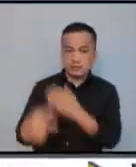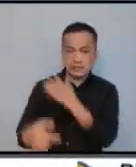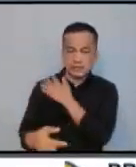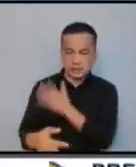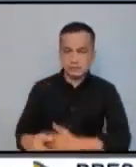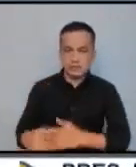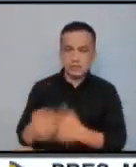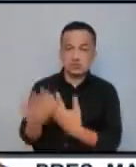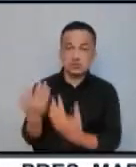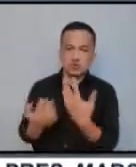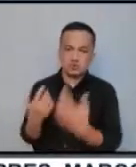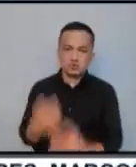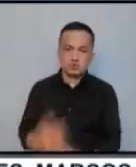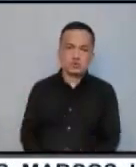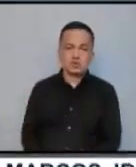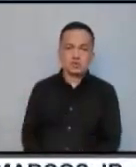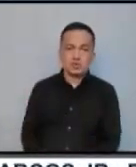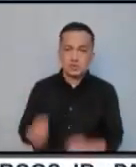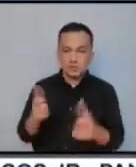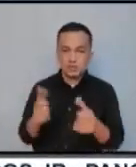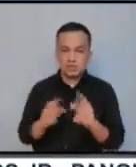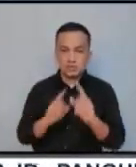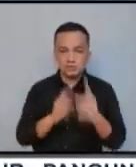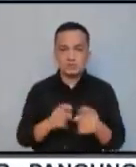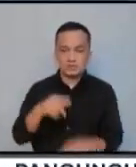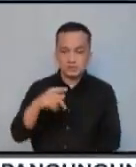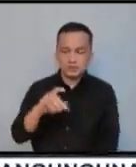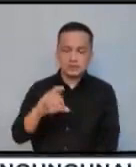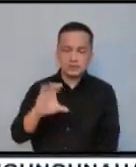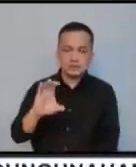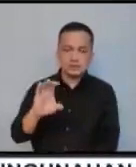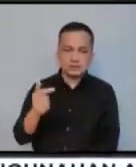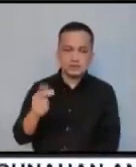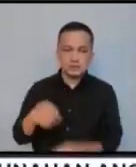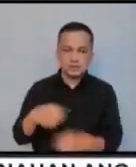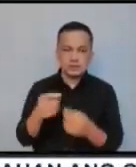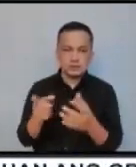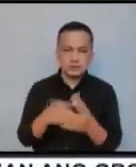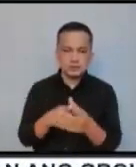rumisponde ang mga tauhan ng Philippine Coast Guard at nabigyan ng paunang lunas ang biktima.